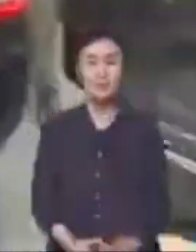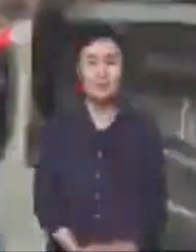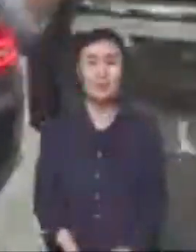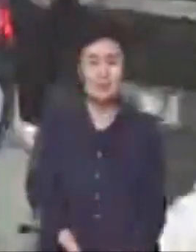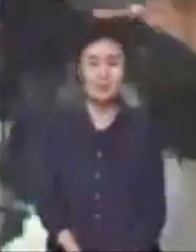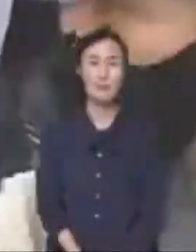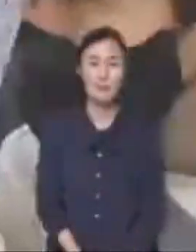KBC 이상환입니다